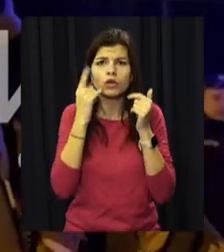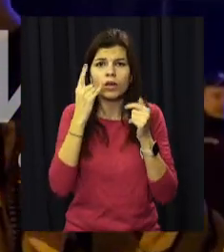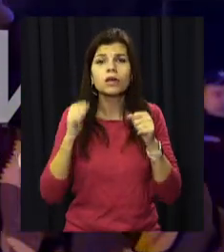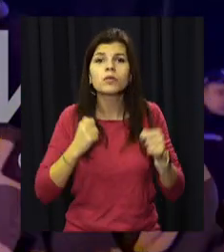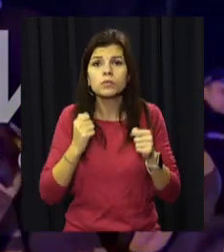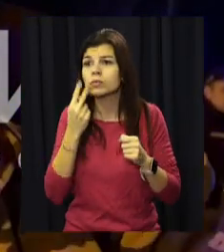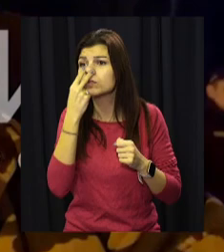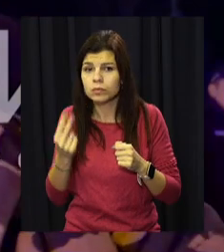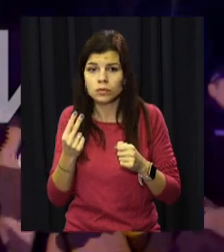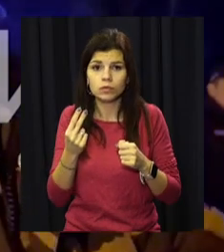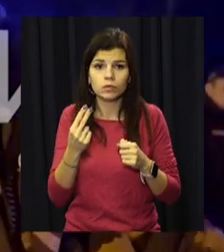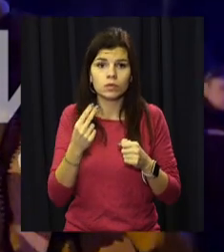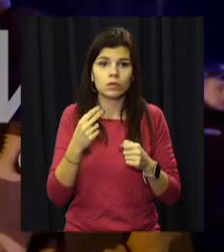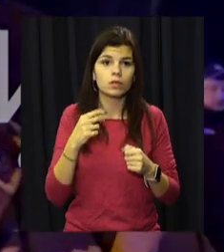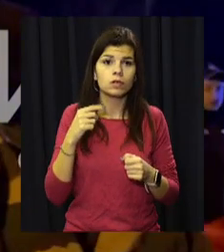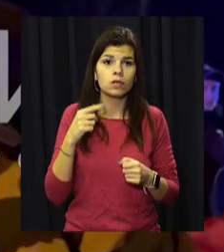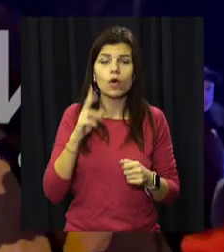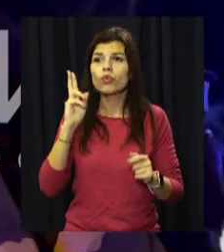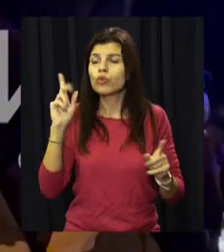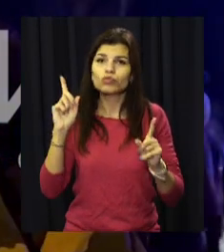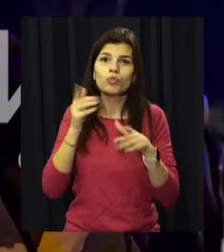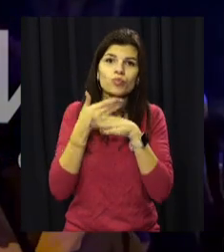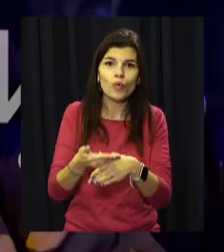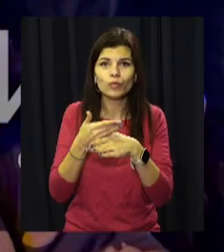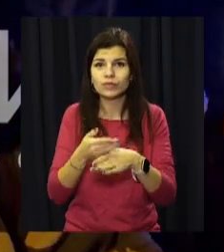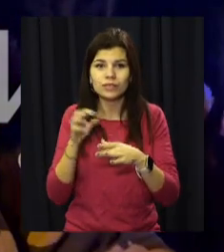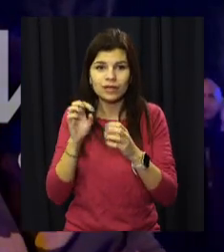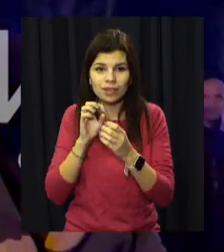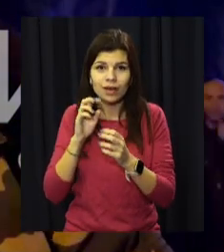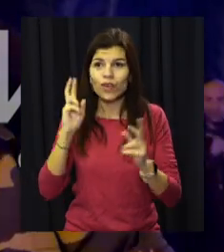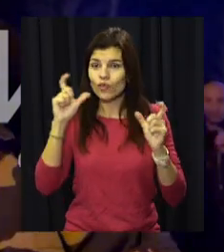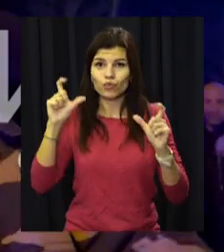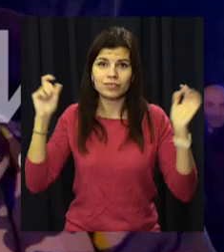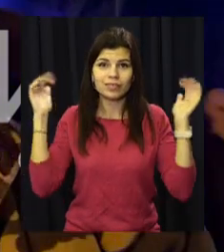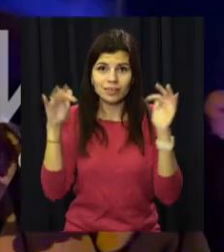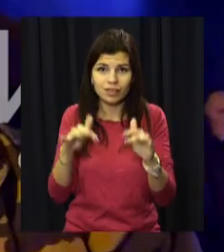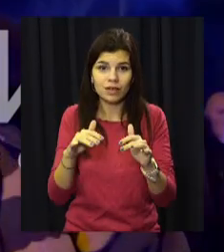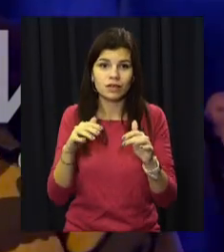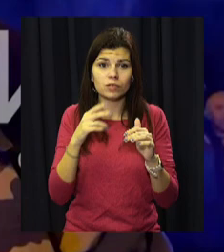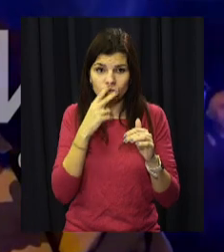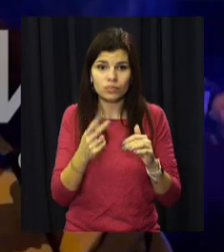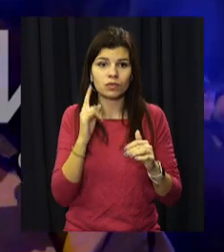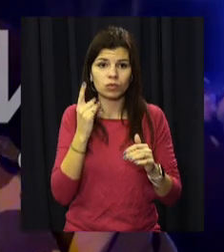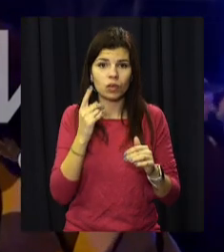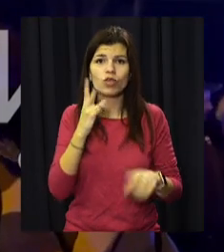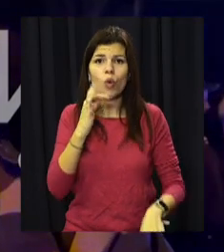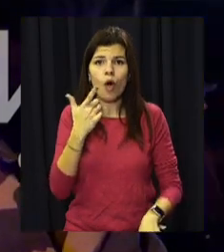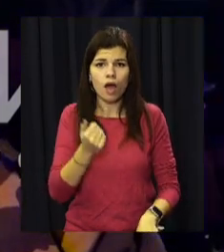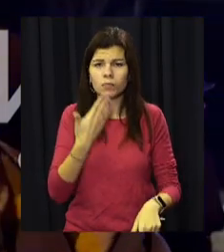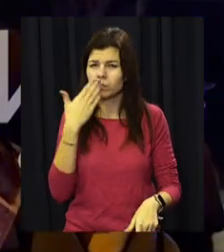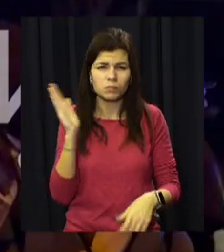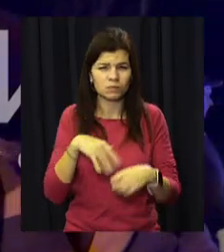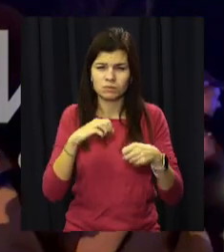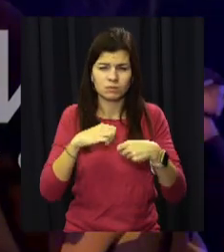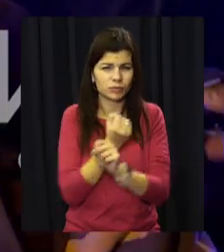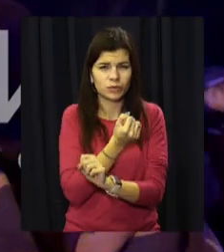туда. Водитель вышел, там помощник или пассажир, я не знаю. Начали отъезжать, отъехали ребенок, полностью разрублена нога.